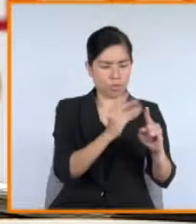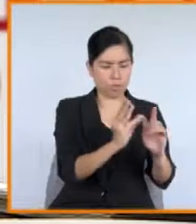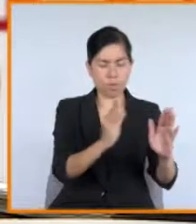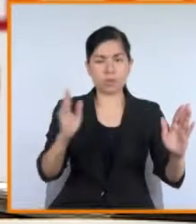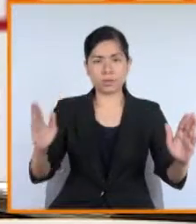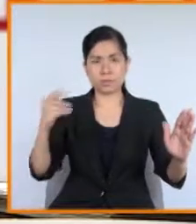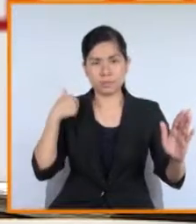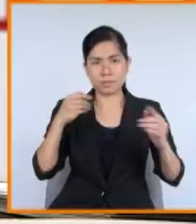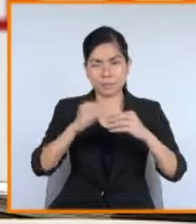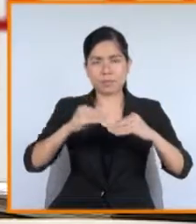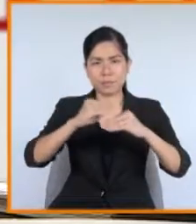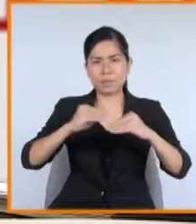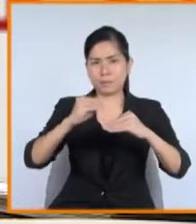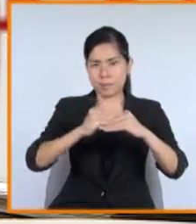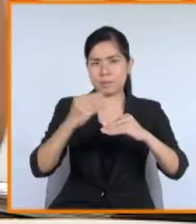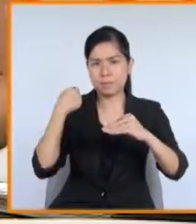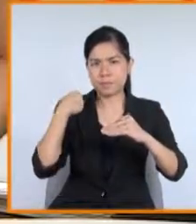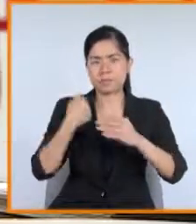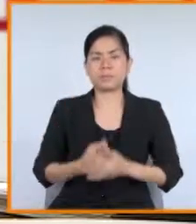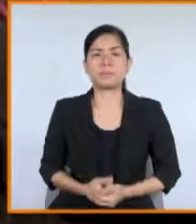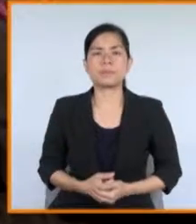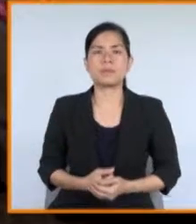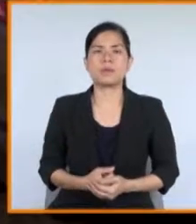ตัวอย่างต่อเนื่องดีกว่าภาพรวมของอุตสาหกรรมค่ะ